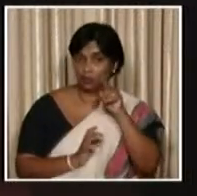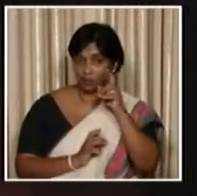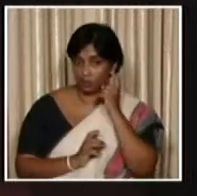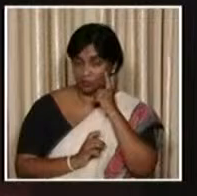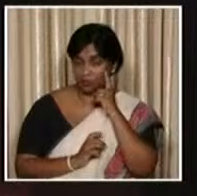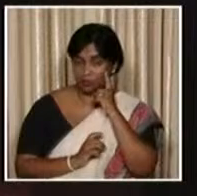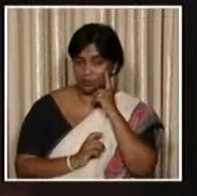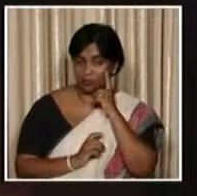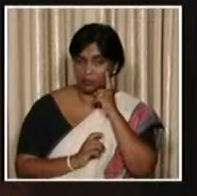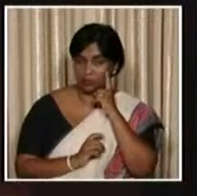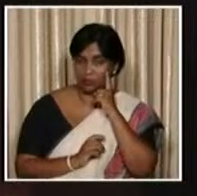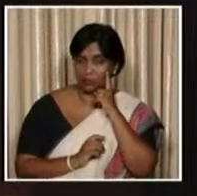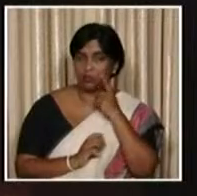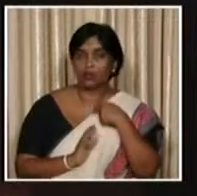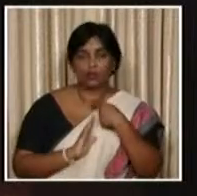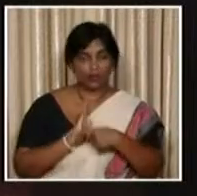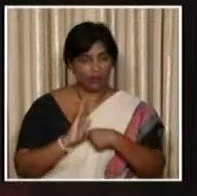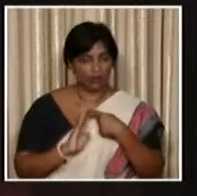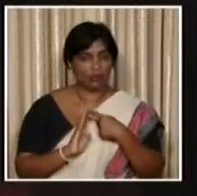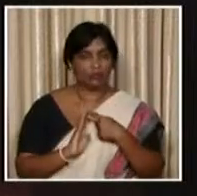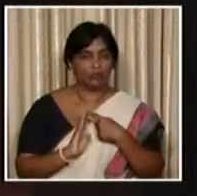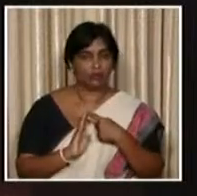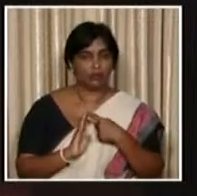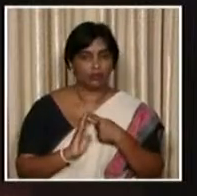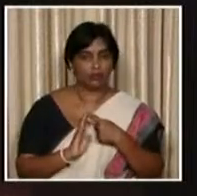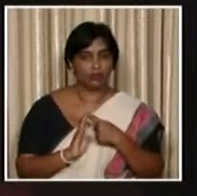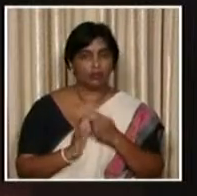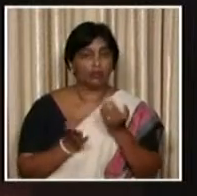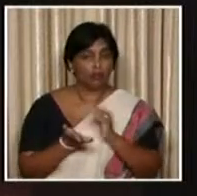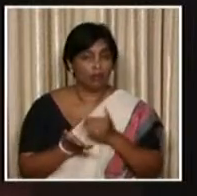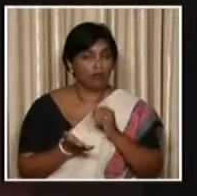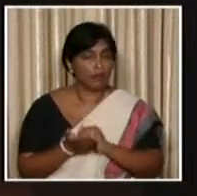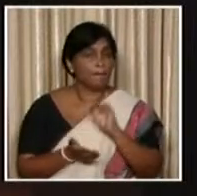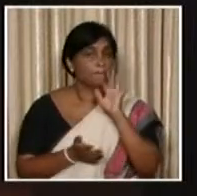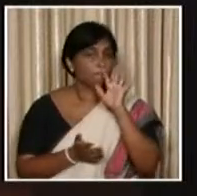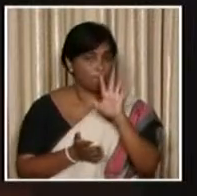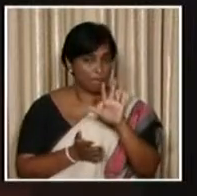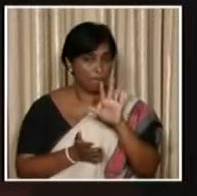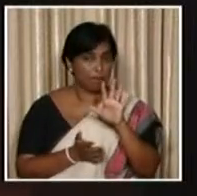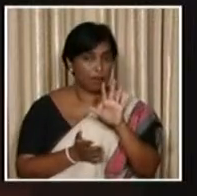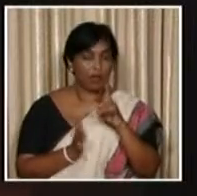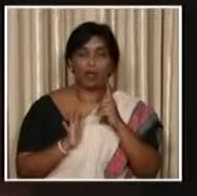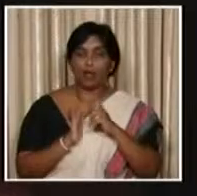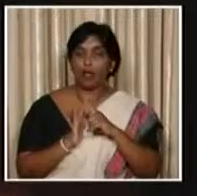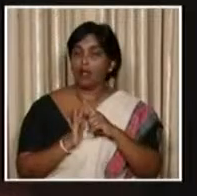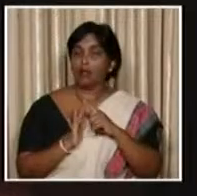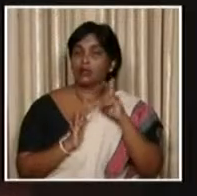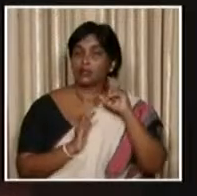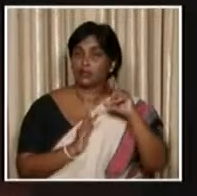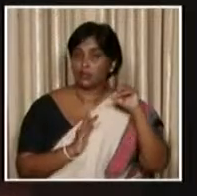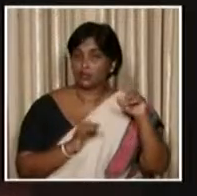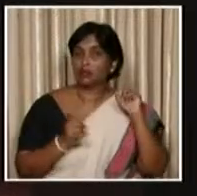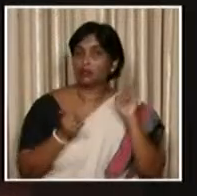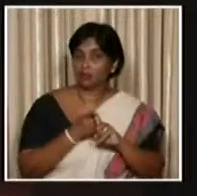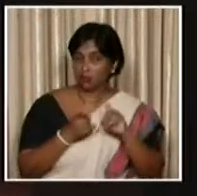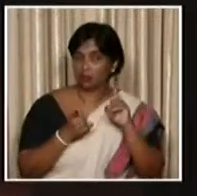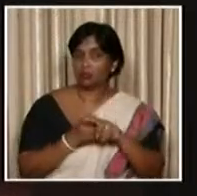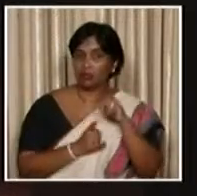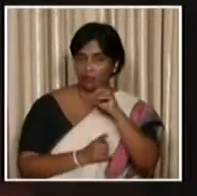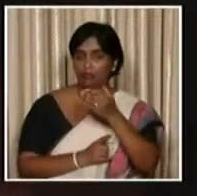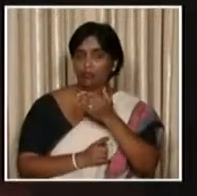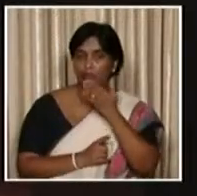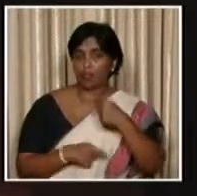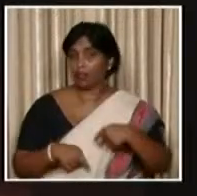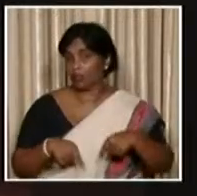දන්නවද අපේ රටේ පස් වතාවක් ICC ටුවර්නමන්ට්ස් තියලා තියෙනවා. මේක ඔබතුමාට පුළුවන්